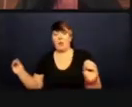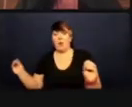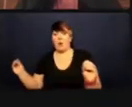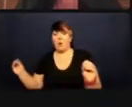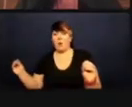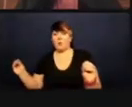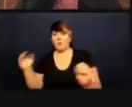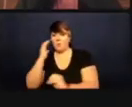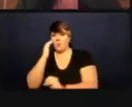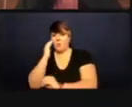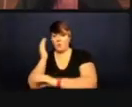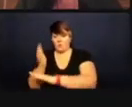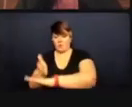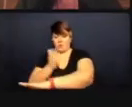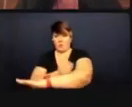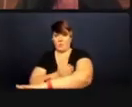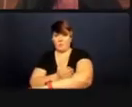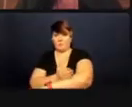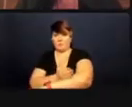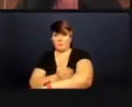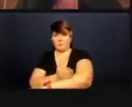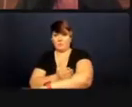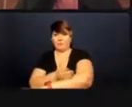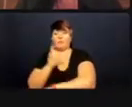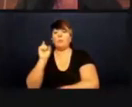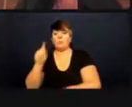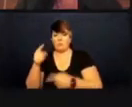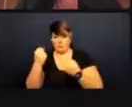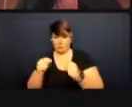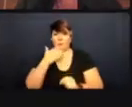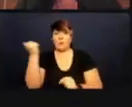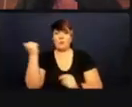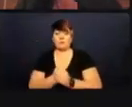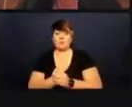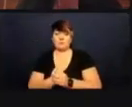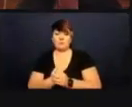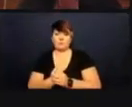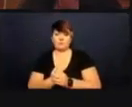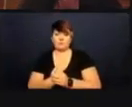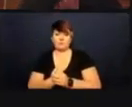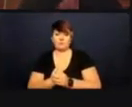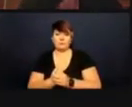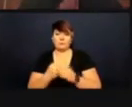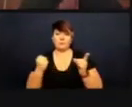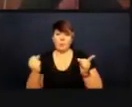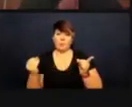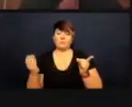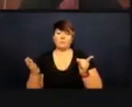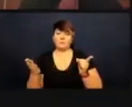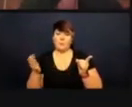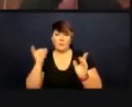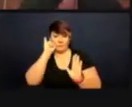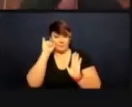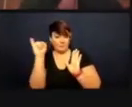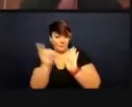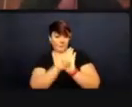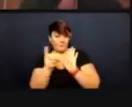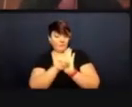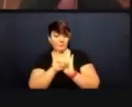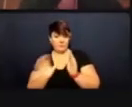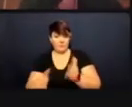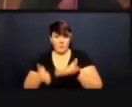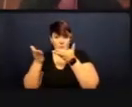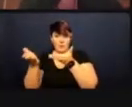50 tangu shule hii ilipojengwa. Kuja kuwa na maboresho na lazima tubadilishe mambo haya. Kwa